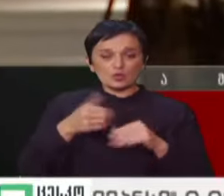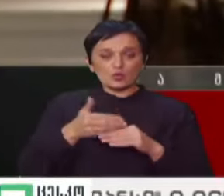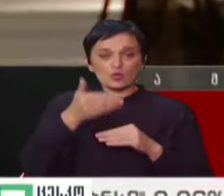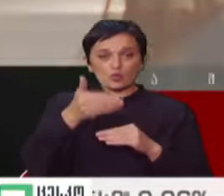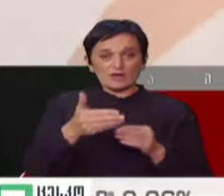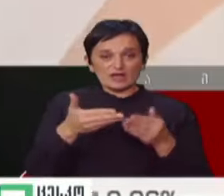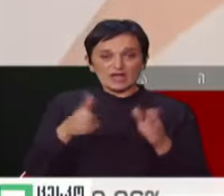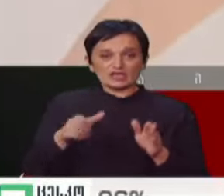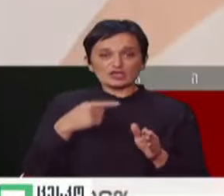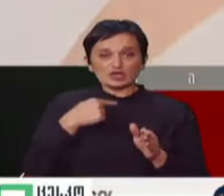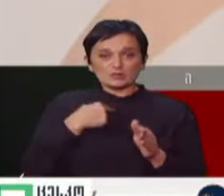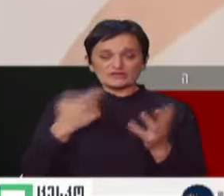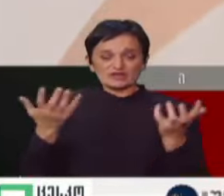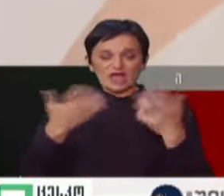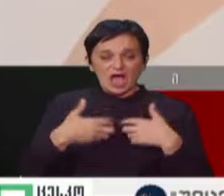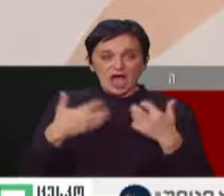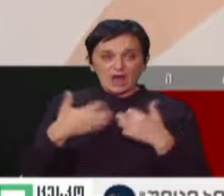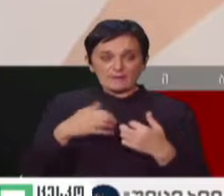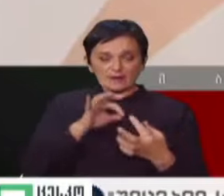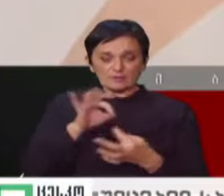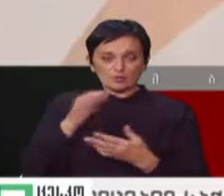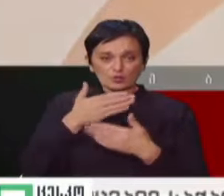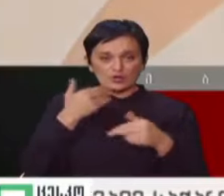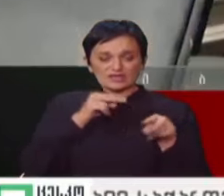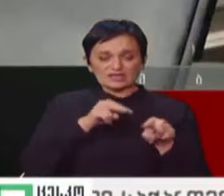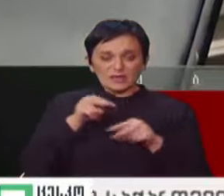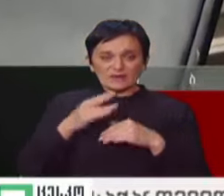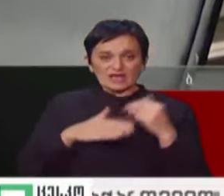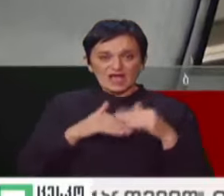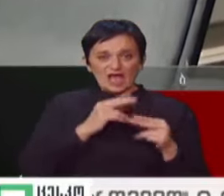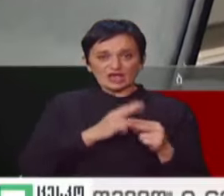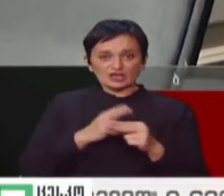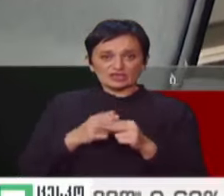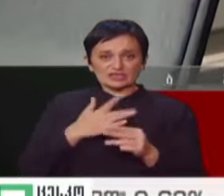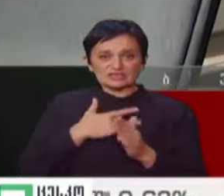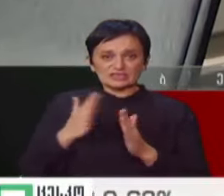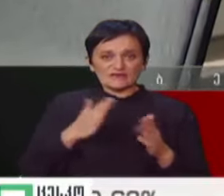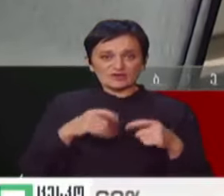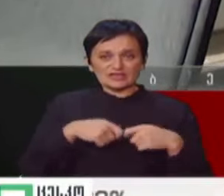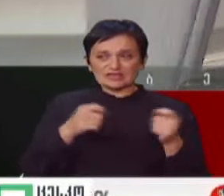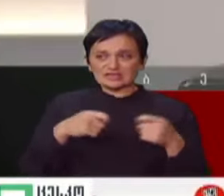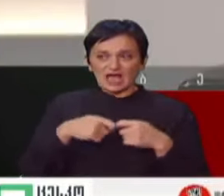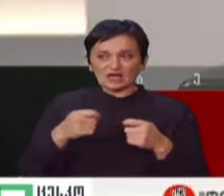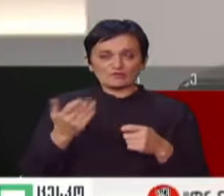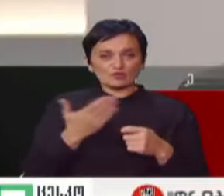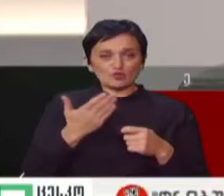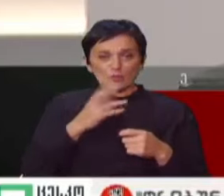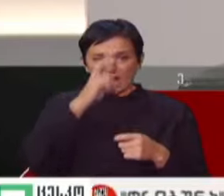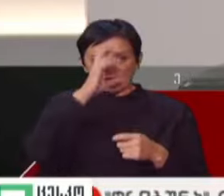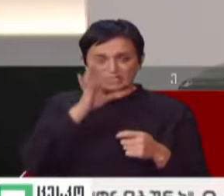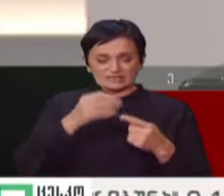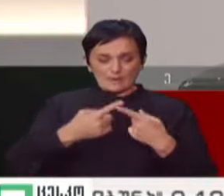daguianebit gaxsna, khmis mtvleli aparatebis gaumartaoba, damqvrobleblisvis kheli sheshla. Es im savaraudo dargvobebis chamonatvalia, romelzets